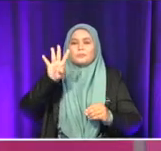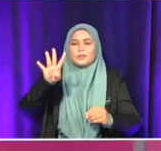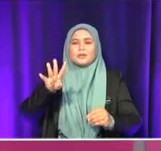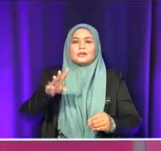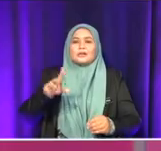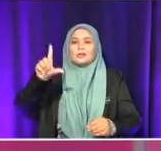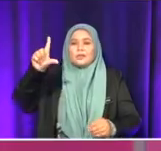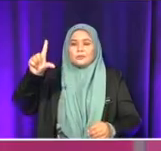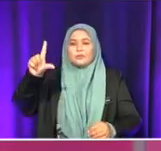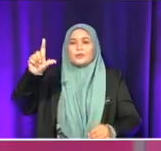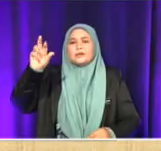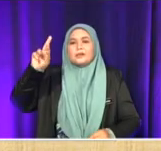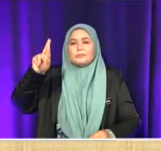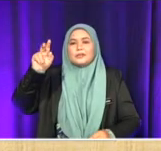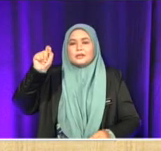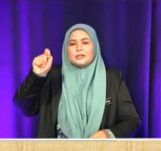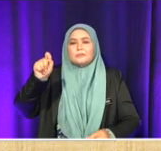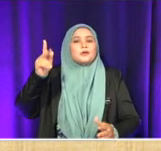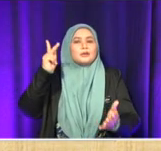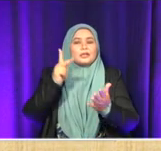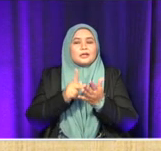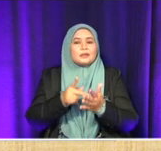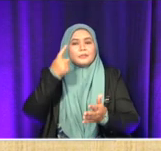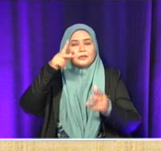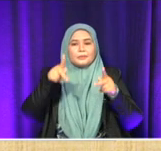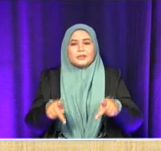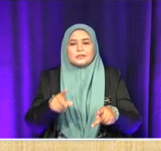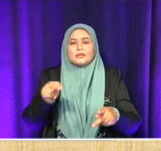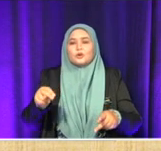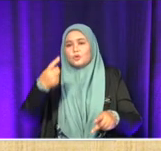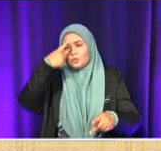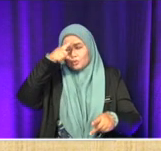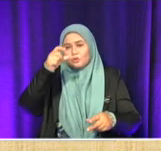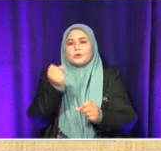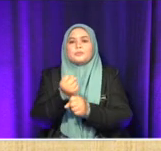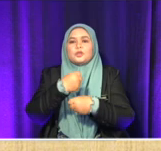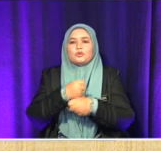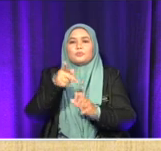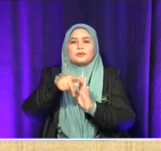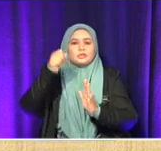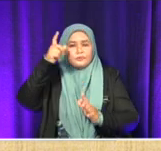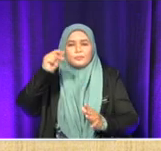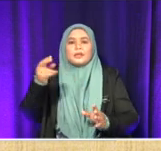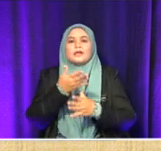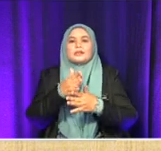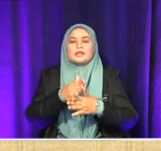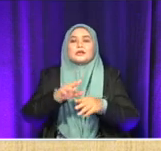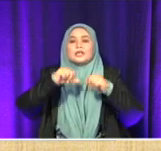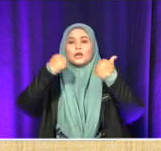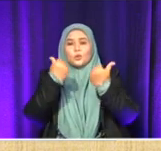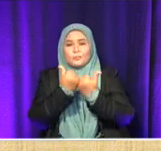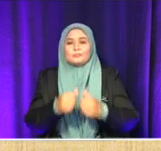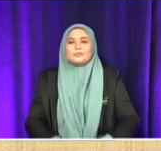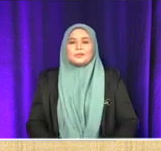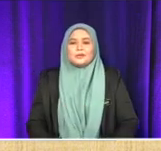mewajibkan mata pelajaran tempat kosong untuk membentuk persepahaman antara kaum mata pelajaran apa angkat